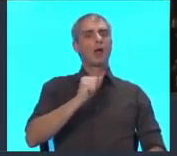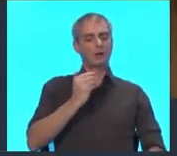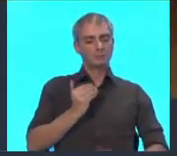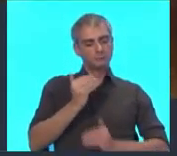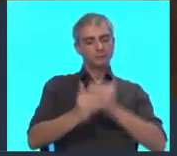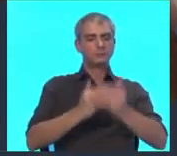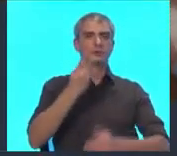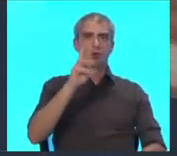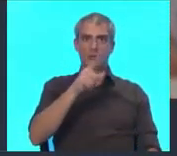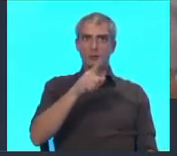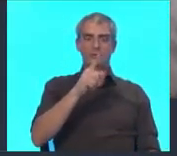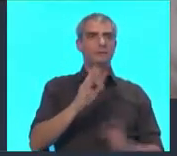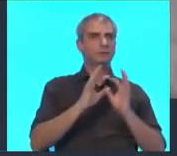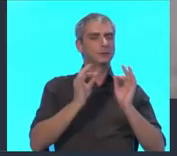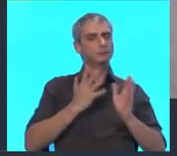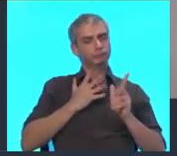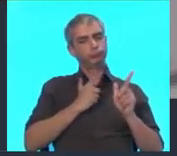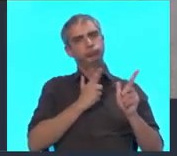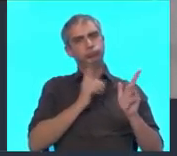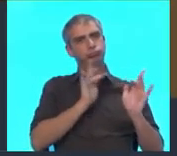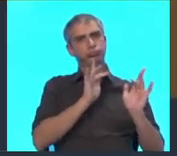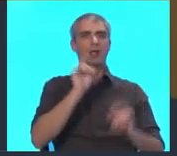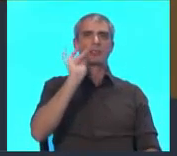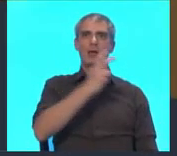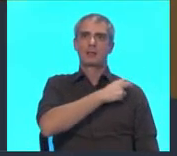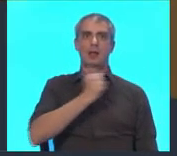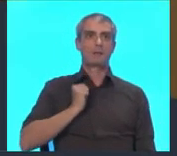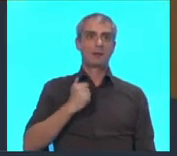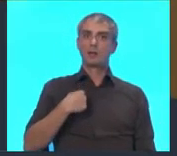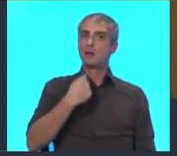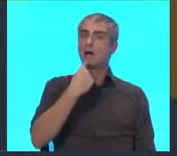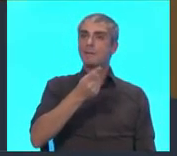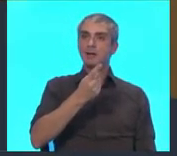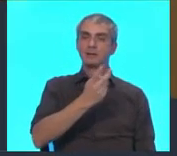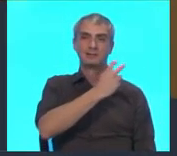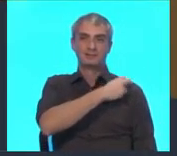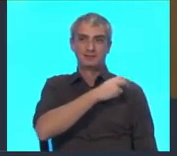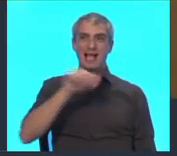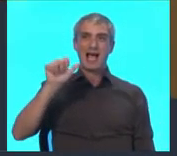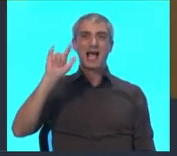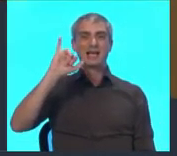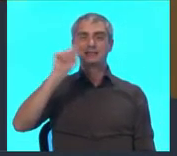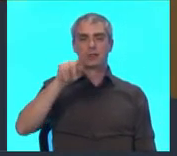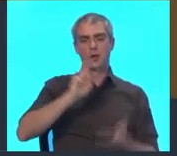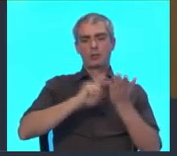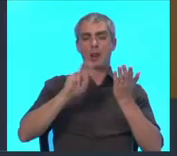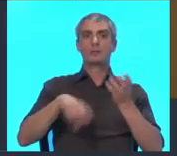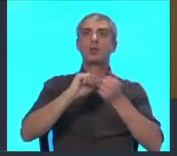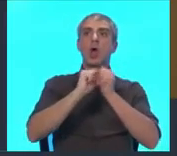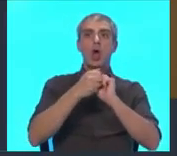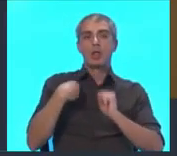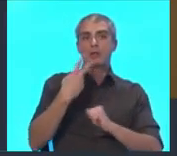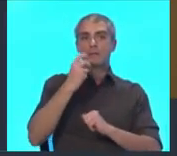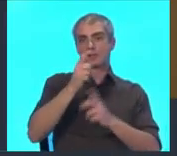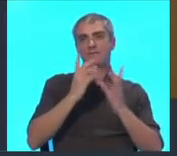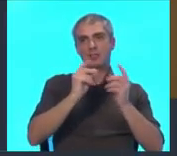קדימה ופתח חזית מול הרמטכ"ל. אני קראתי לאיזנקוט להתפטר, או אני מעדיף שישנה את דרכו,